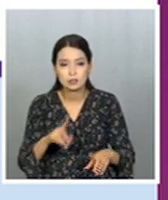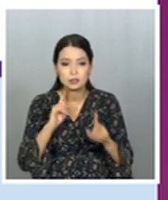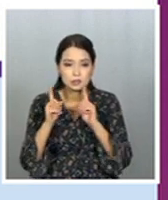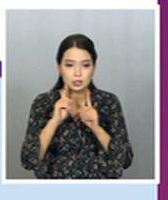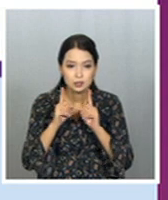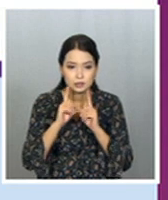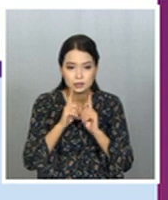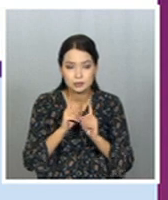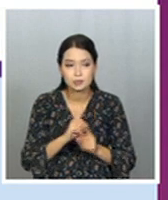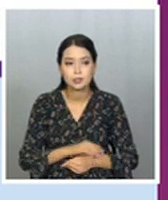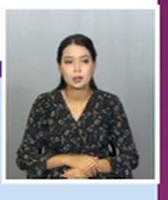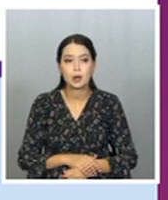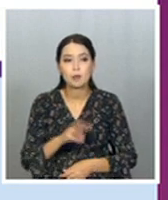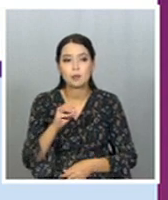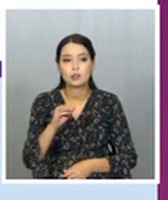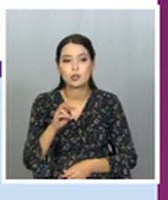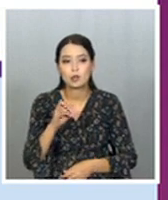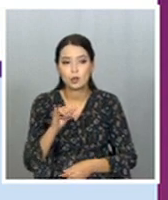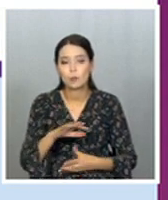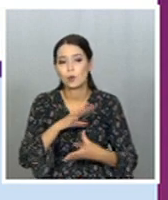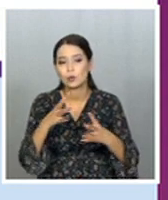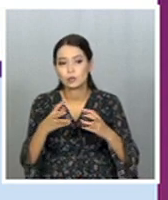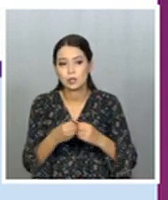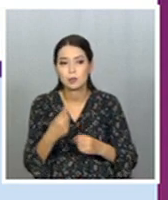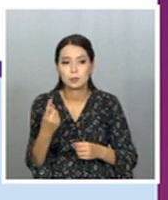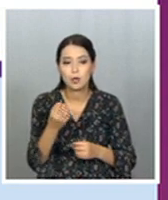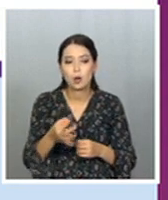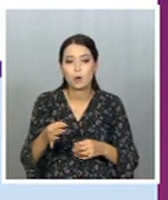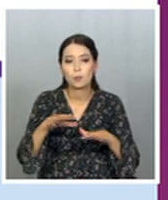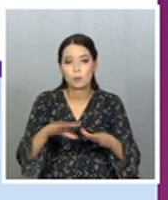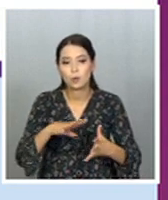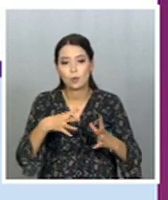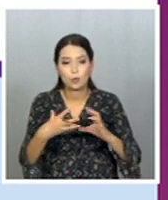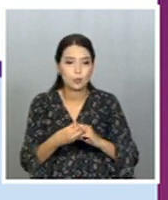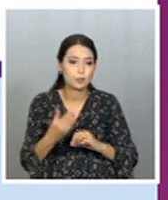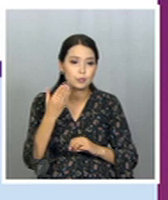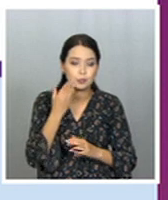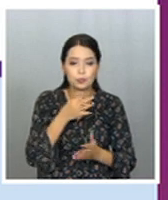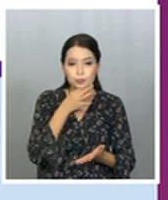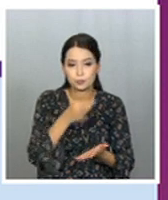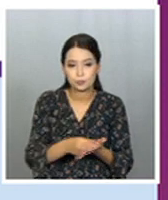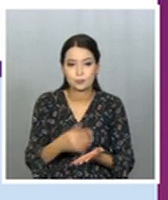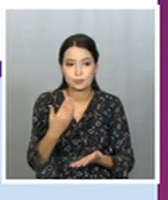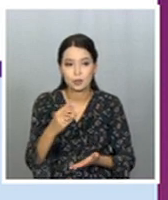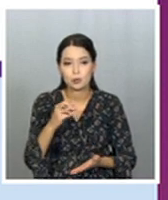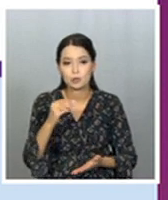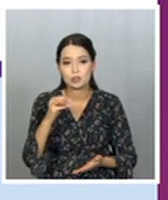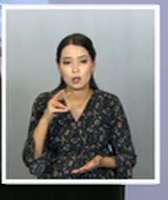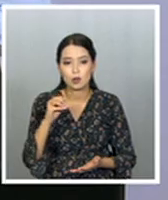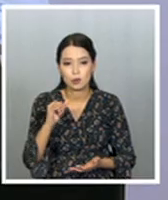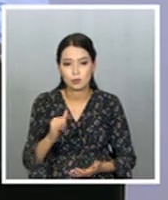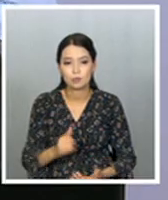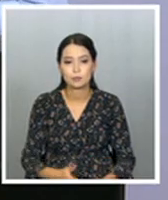жиналысы. Межелеу, мөлшерлеу, белгілі бір аумақтың көлемін белгілеу деген мағыналарды білдіреді.